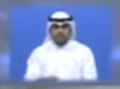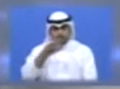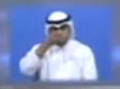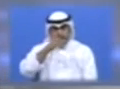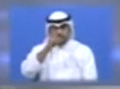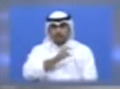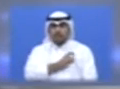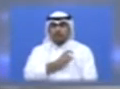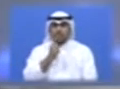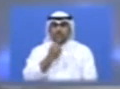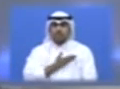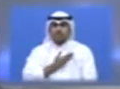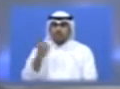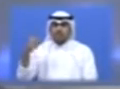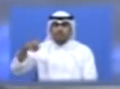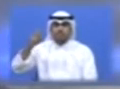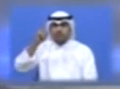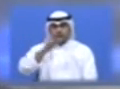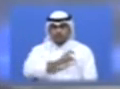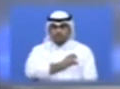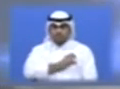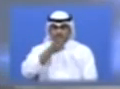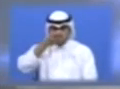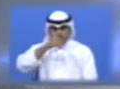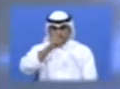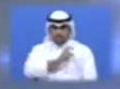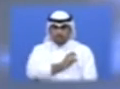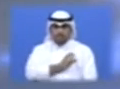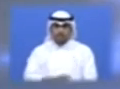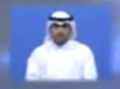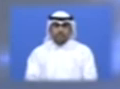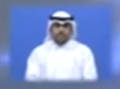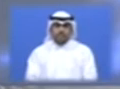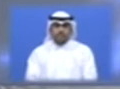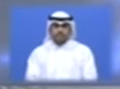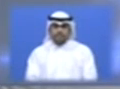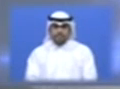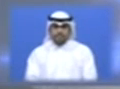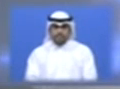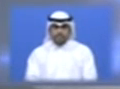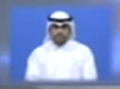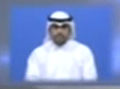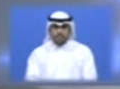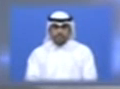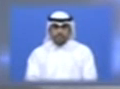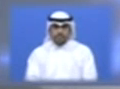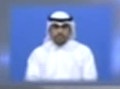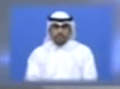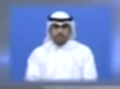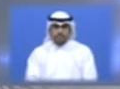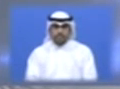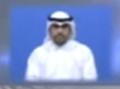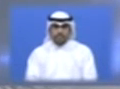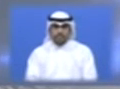عمر يناهز 80. انتقلت إلى رحمة الله تعالى مريم عثمان